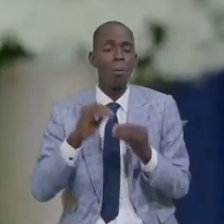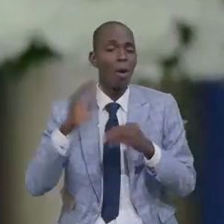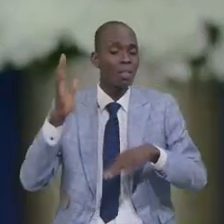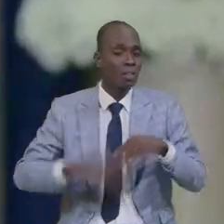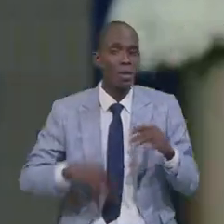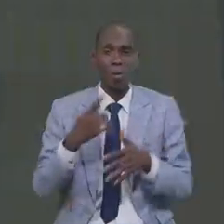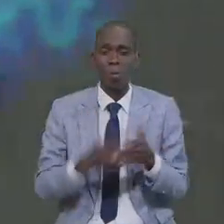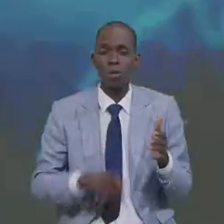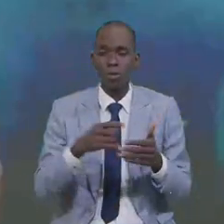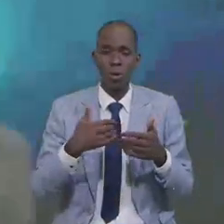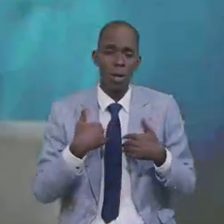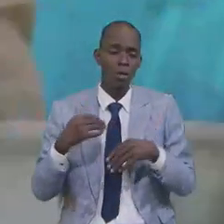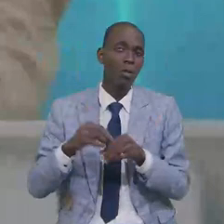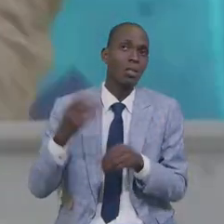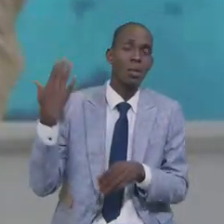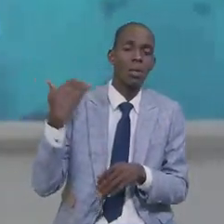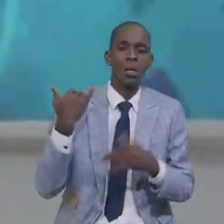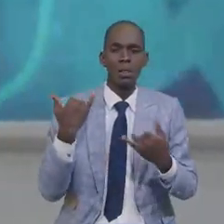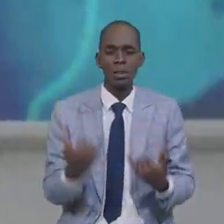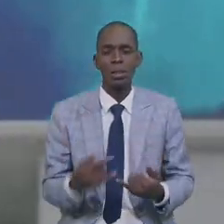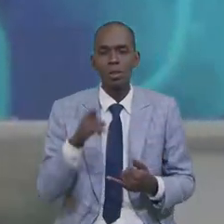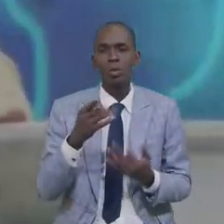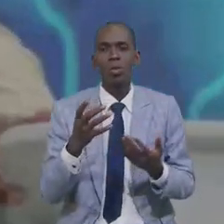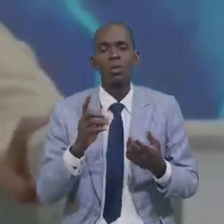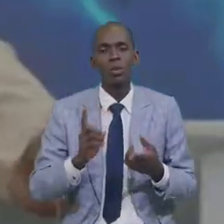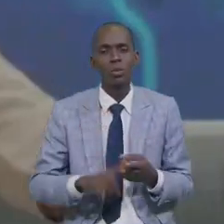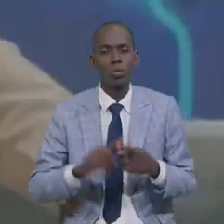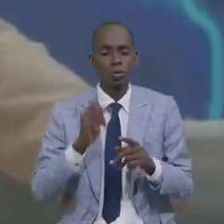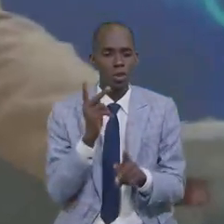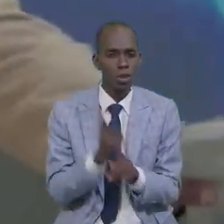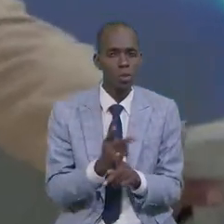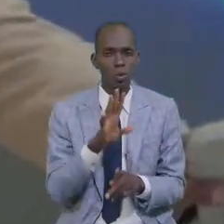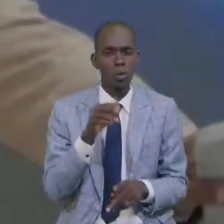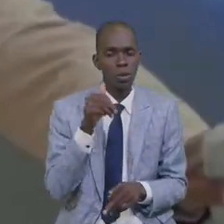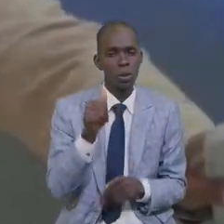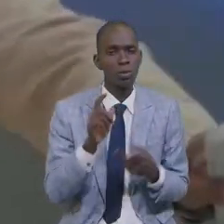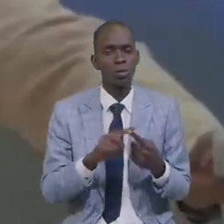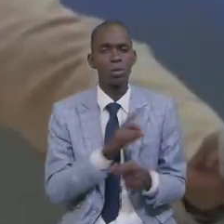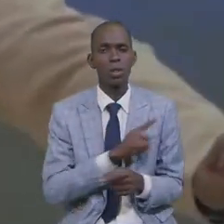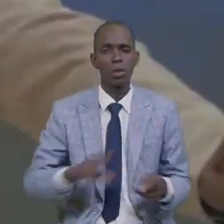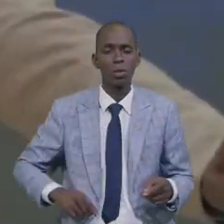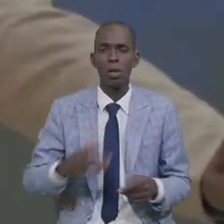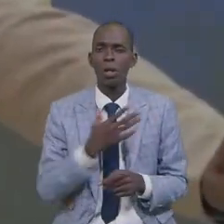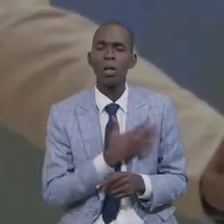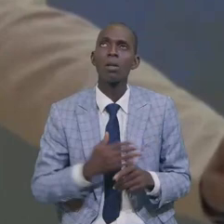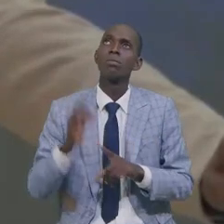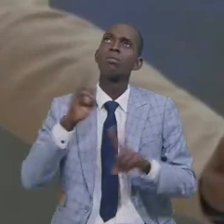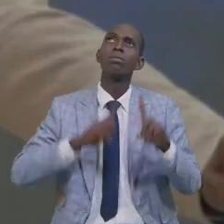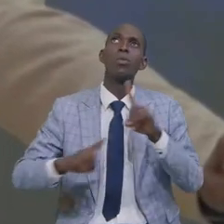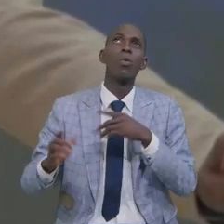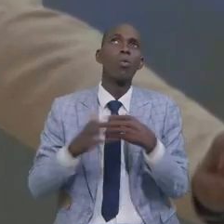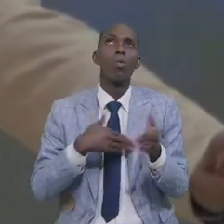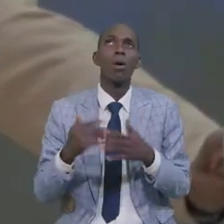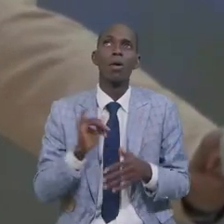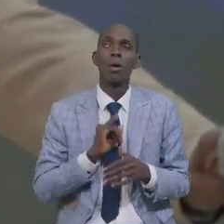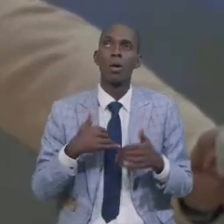les défis sont plus que ce que tu as eu par le passé. Et tu dois donc te donner totalement au Seigneur et dire, quel que soit ce